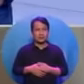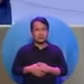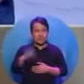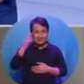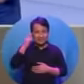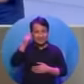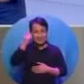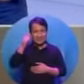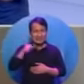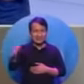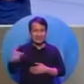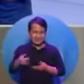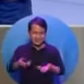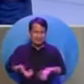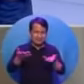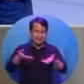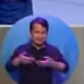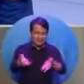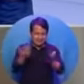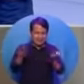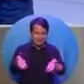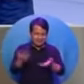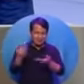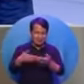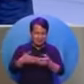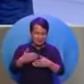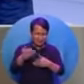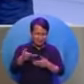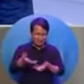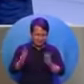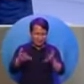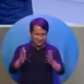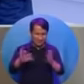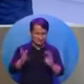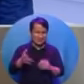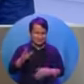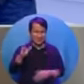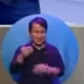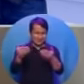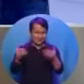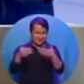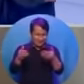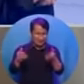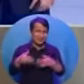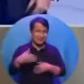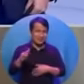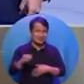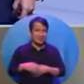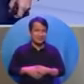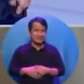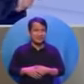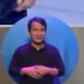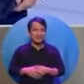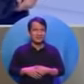Idol! Alam pa, sige pa! Eh, tuloy! Tuloy na! Okay lang, Carol!